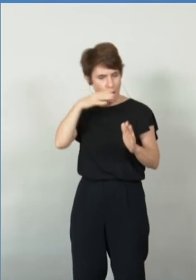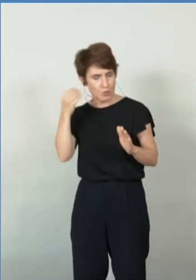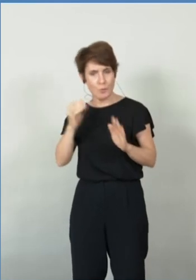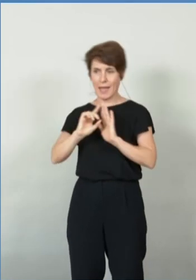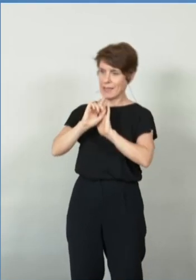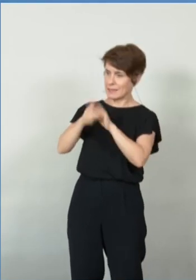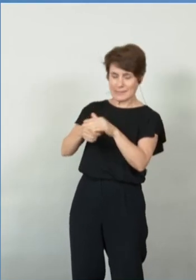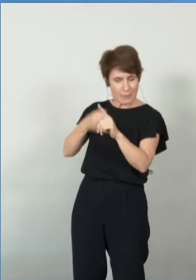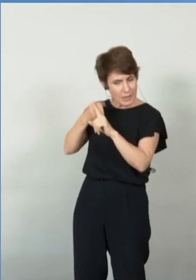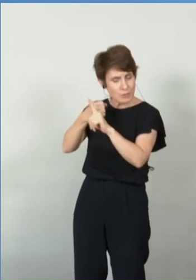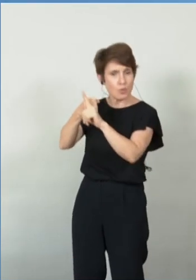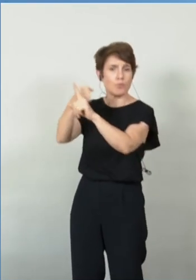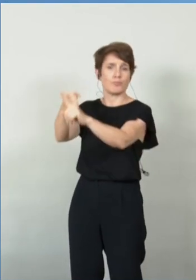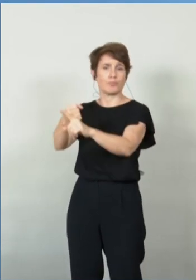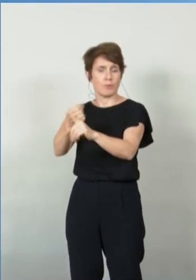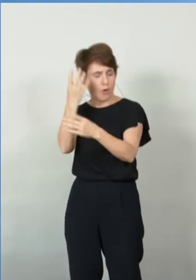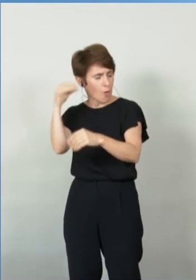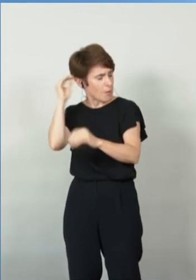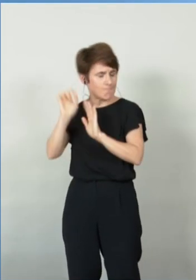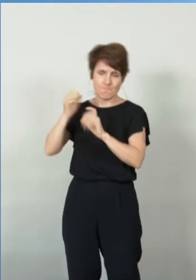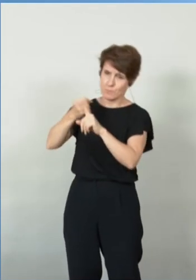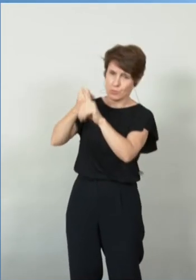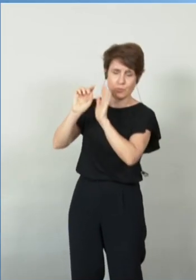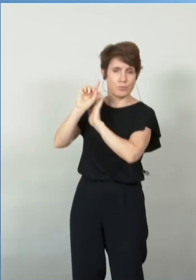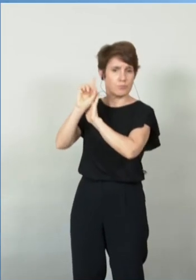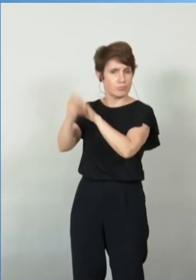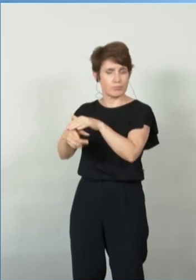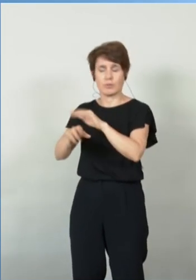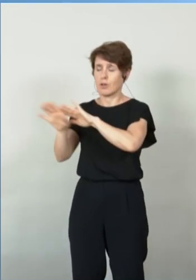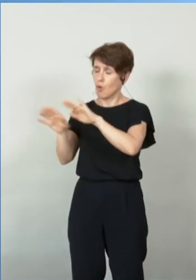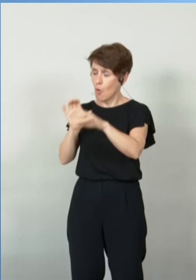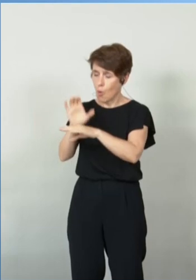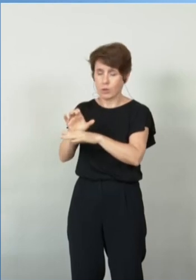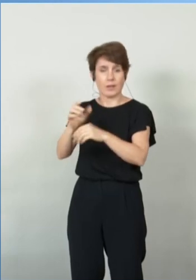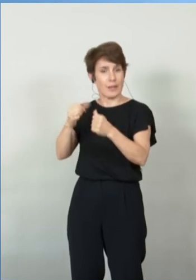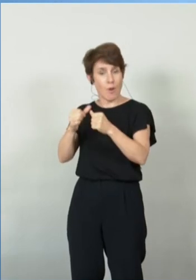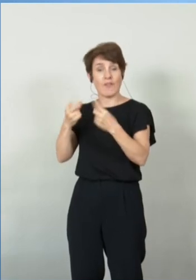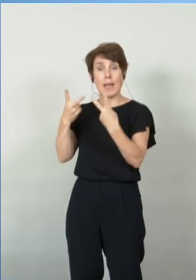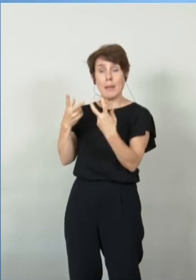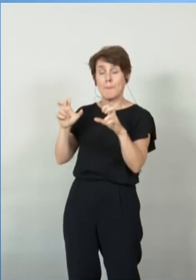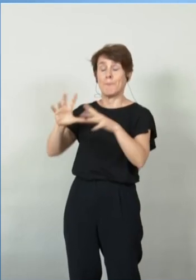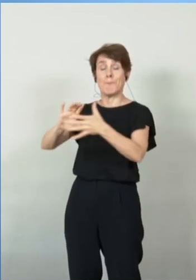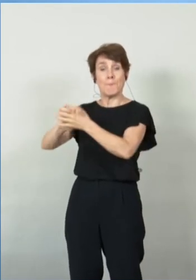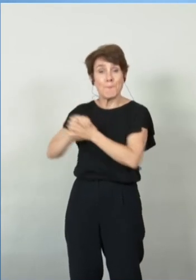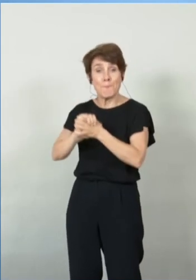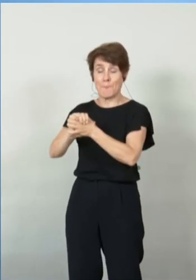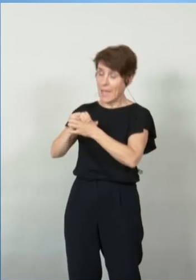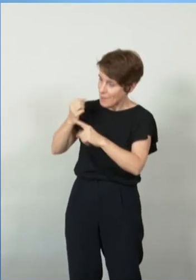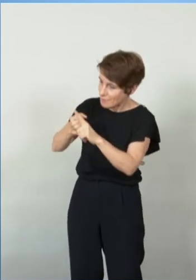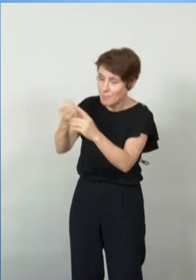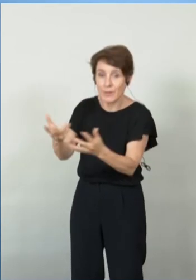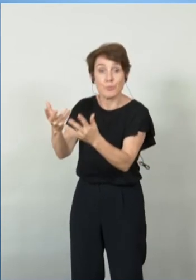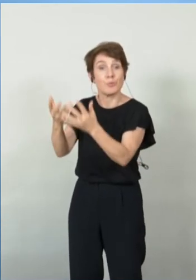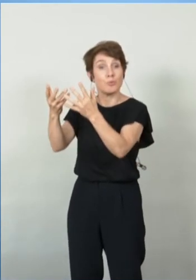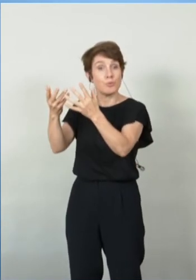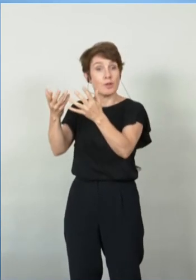discriminations et les préjugés et œuvrer en faveur de la paix vous en avez l'occasion en respectant même votre choix de